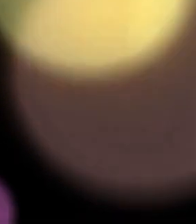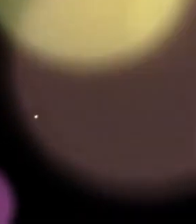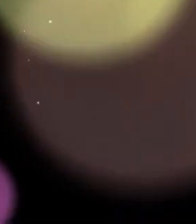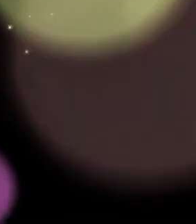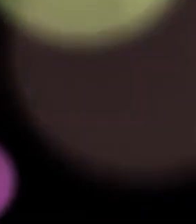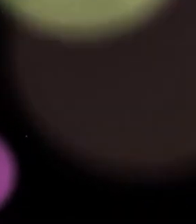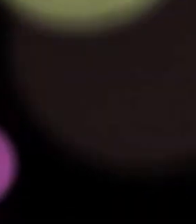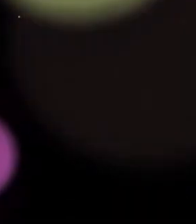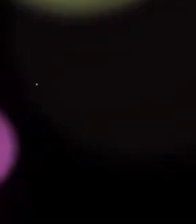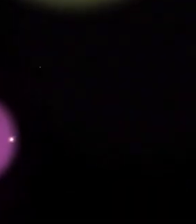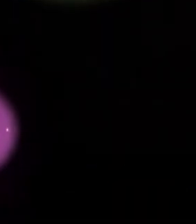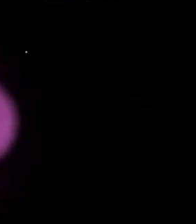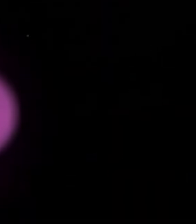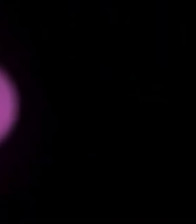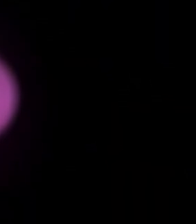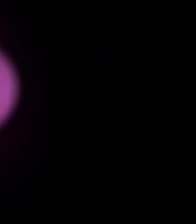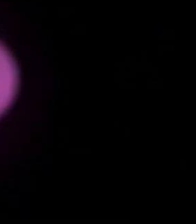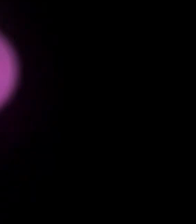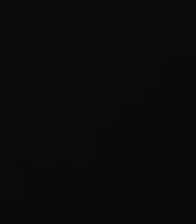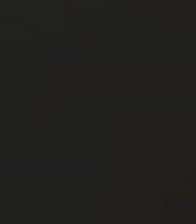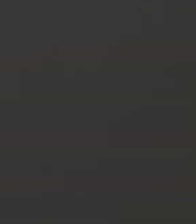것입니다. 감사합니다.